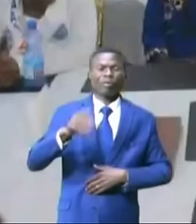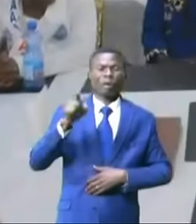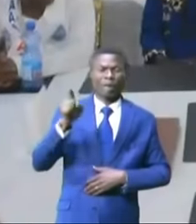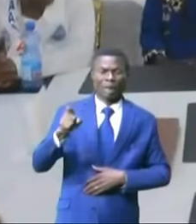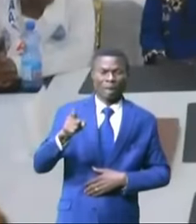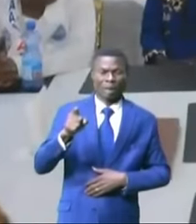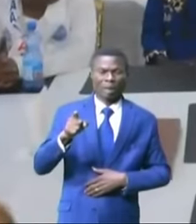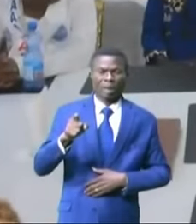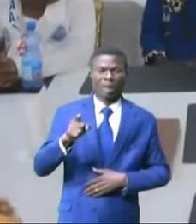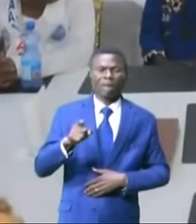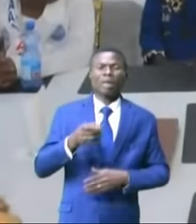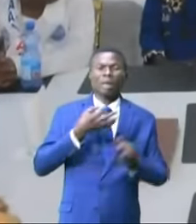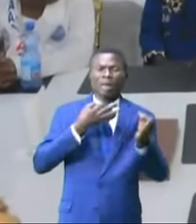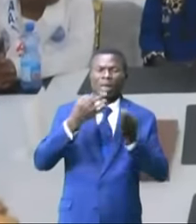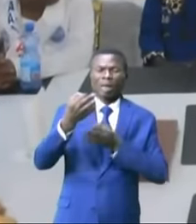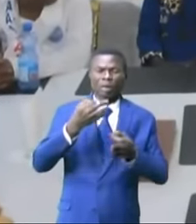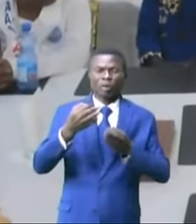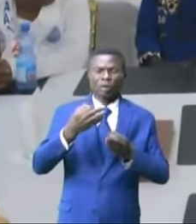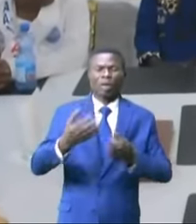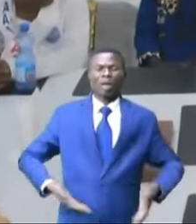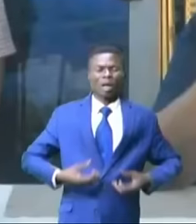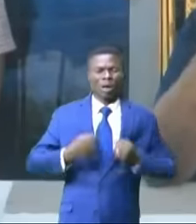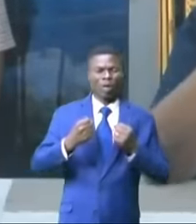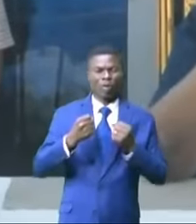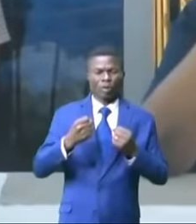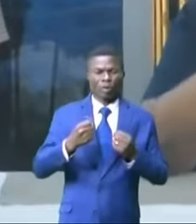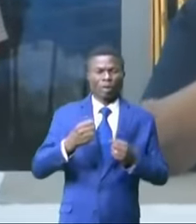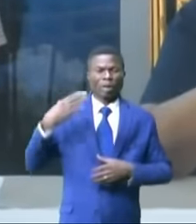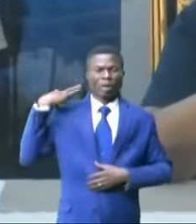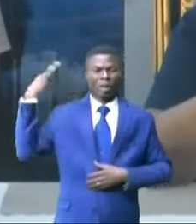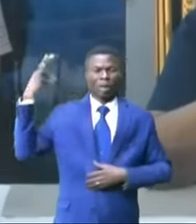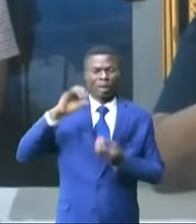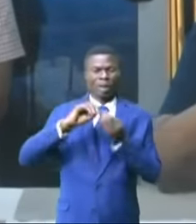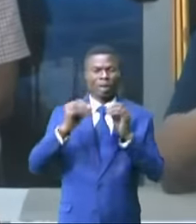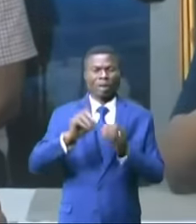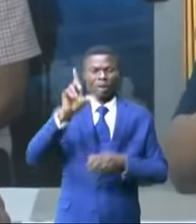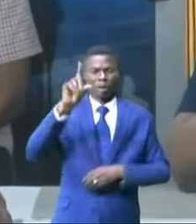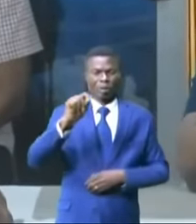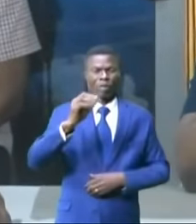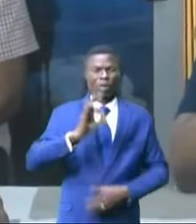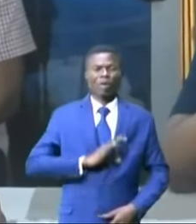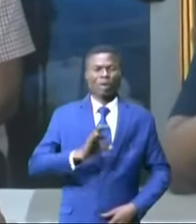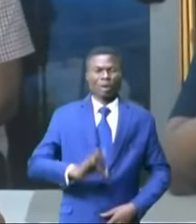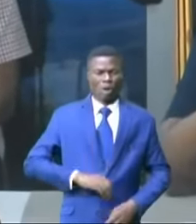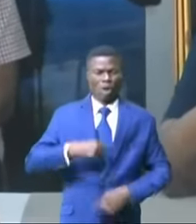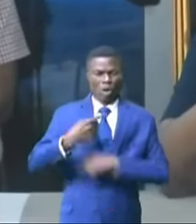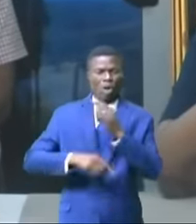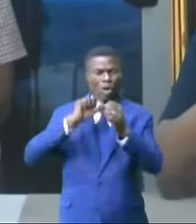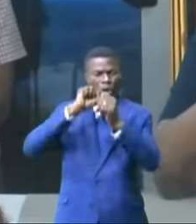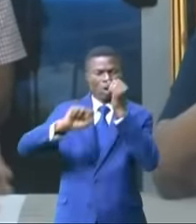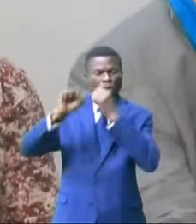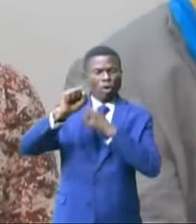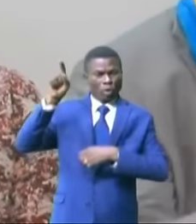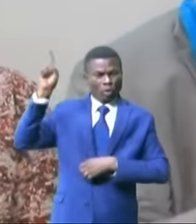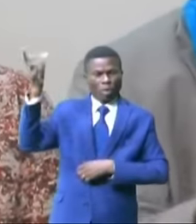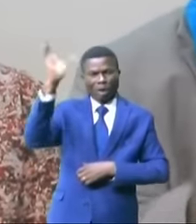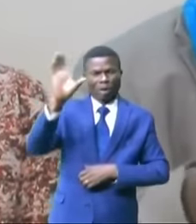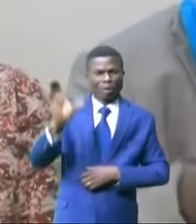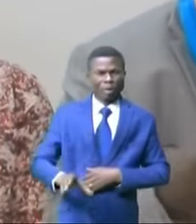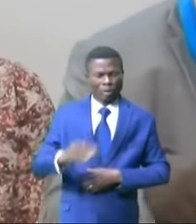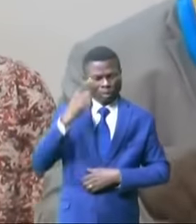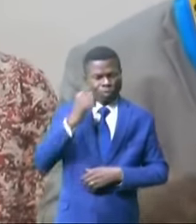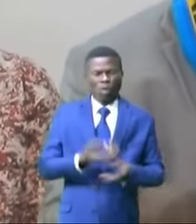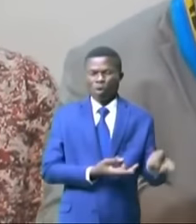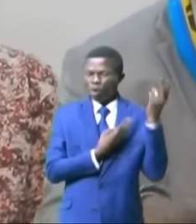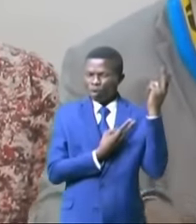ont à leur tour exprimé leur immense joie du fait que le candidat numéro 20, Fatshi, ait commencé sa campagne à Mwanda. Pour cette